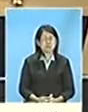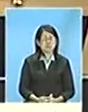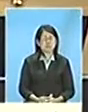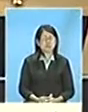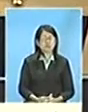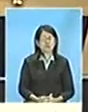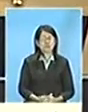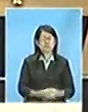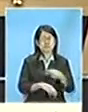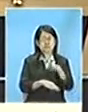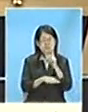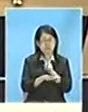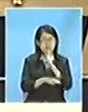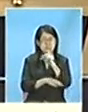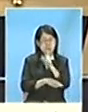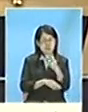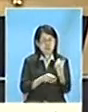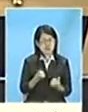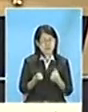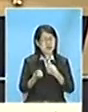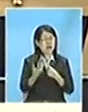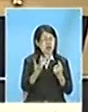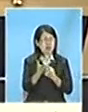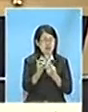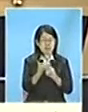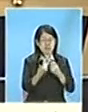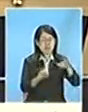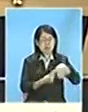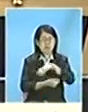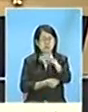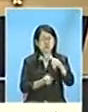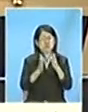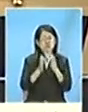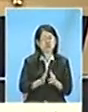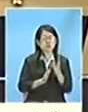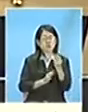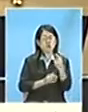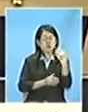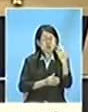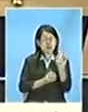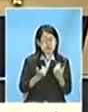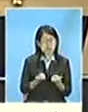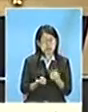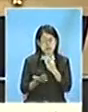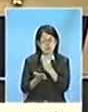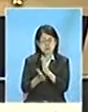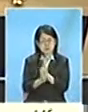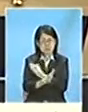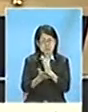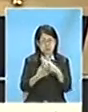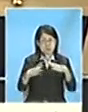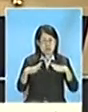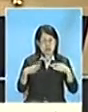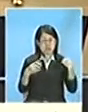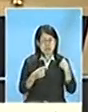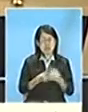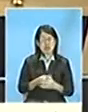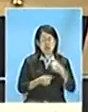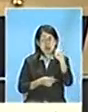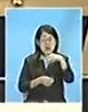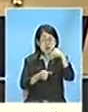สมาชิกคะขออนุญาตตรวจสอบองค์ประชุมด้วยนะคะเนื่องจากเมื่อที่ผ่านมาเราได้พักองค์ประชุมไปค่ะเชิญท่านสมาชิกที่เข้าห้องประชุมแล้ว